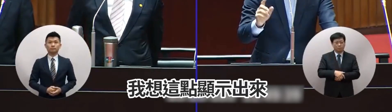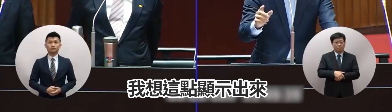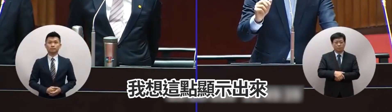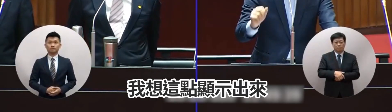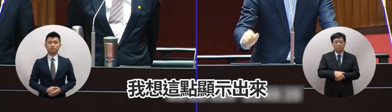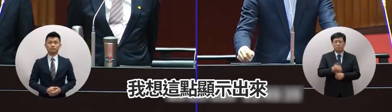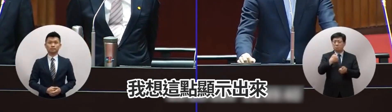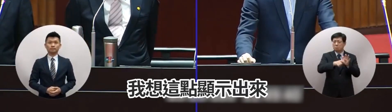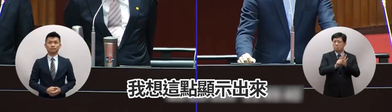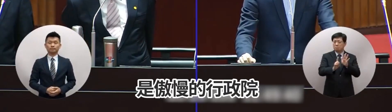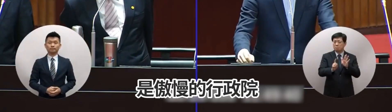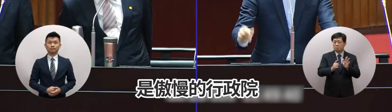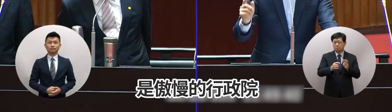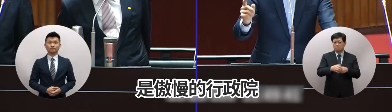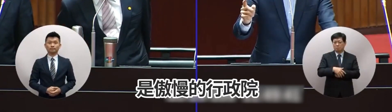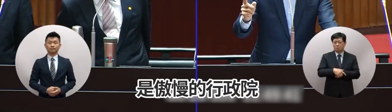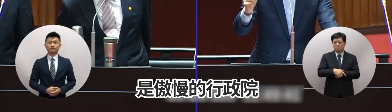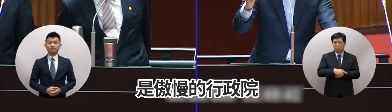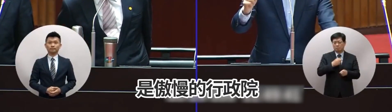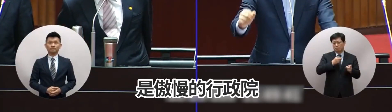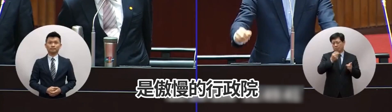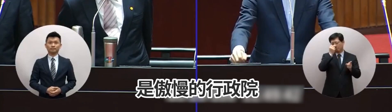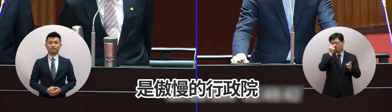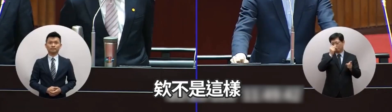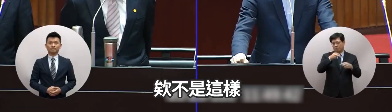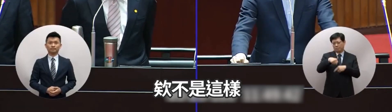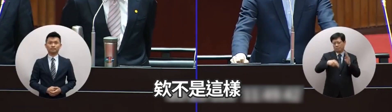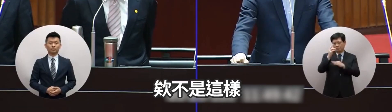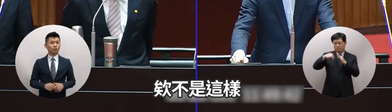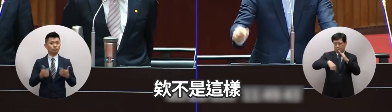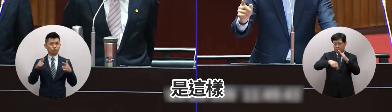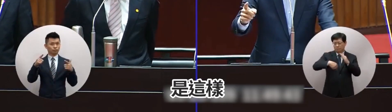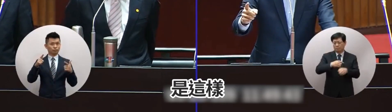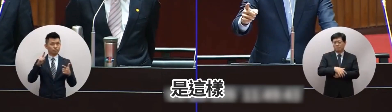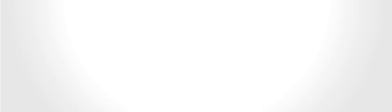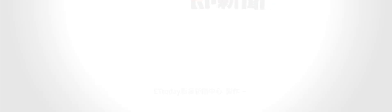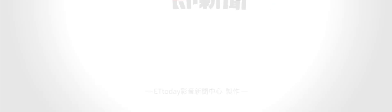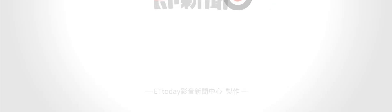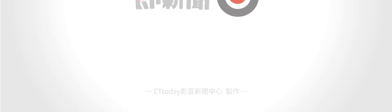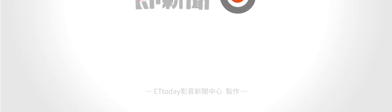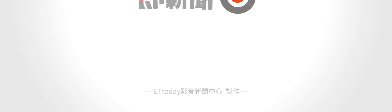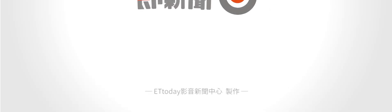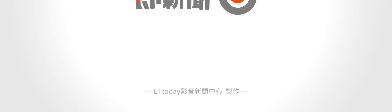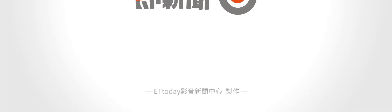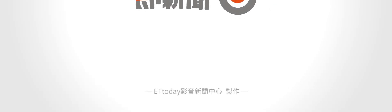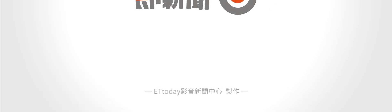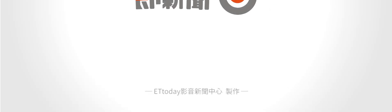显示出来是傲慢的行政院。 不是这样， 是这样。